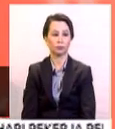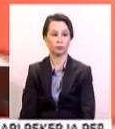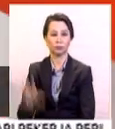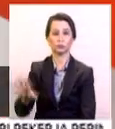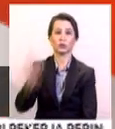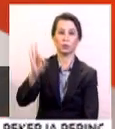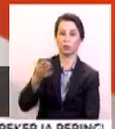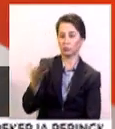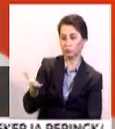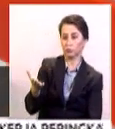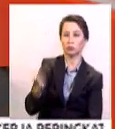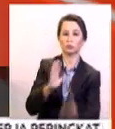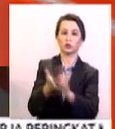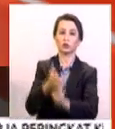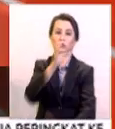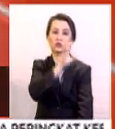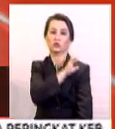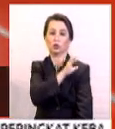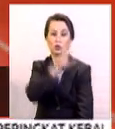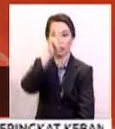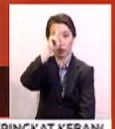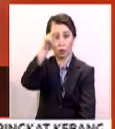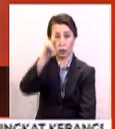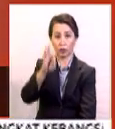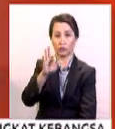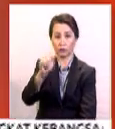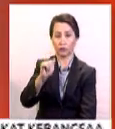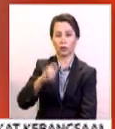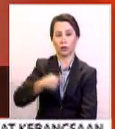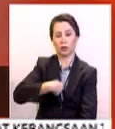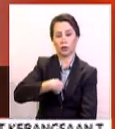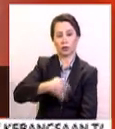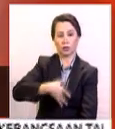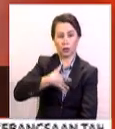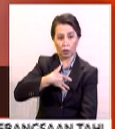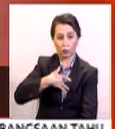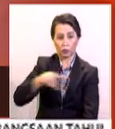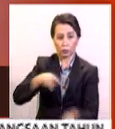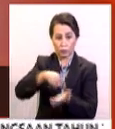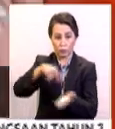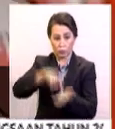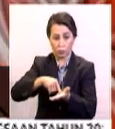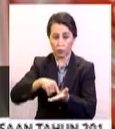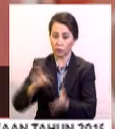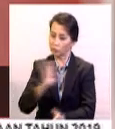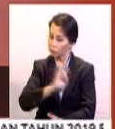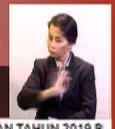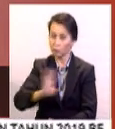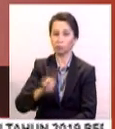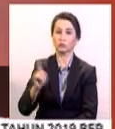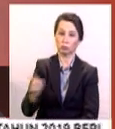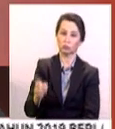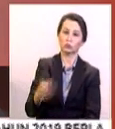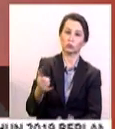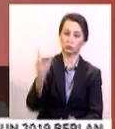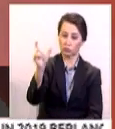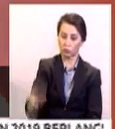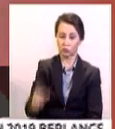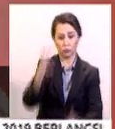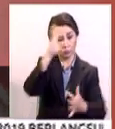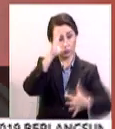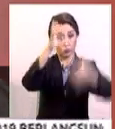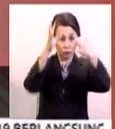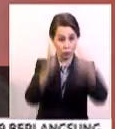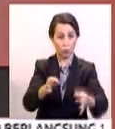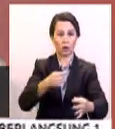Ella sebagai coach Kelantan FA, saya rasa ini adalah salah satu keputusan